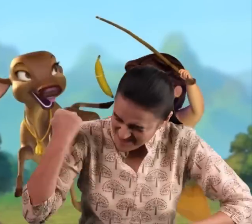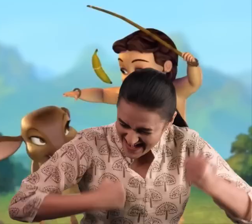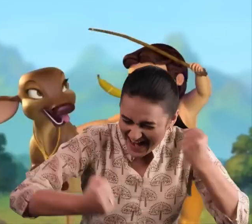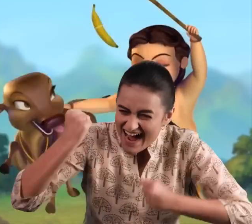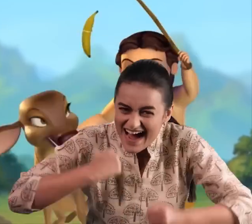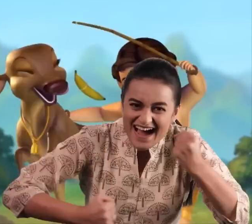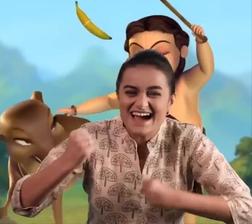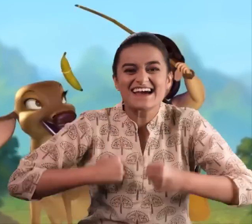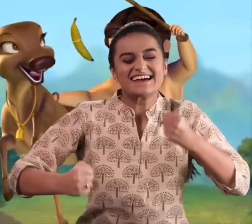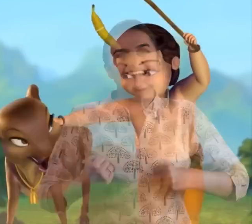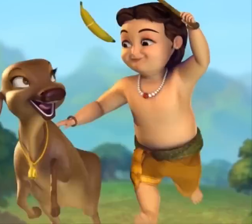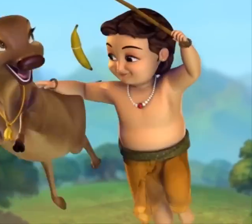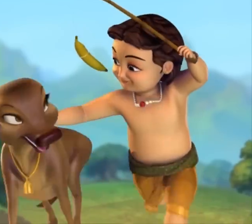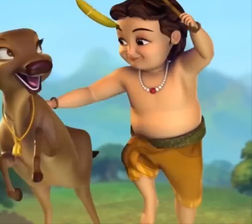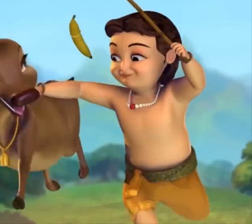भागो।